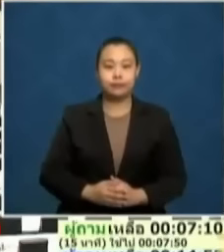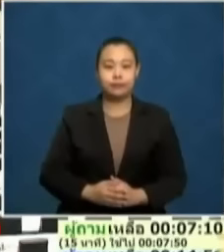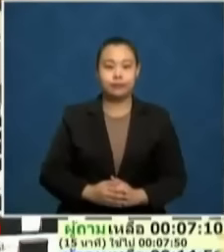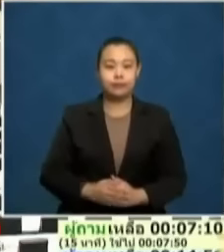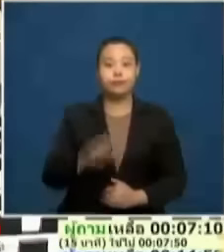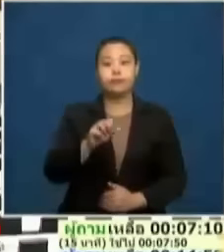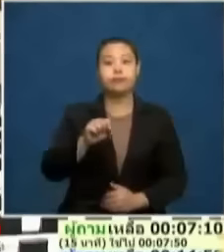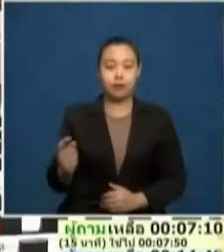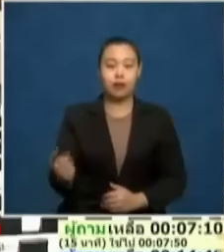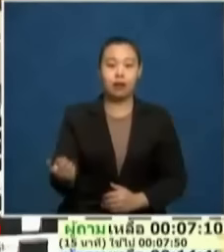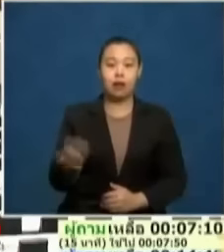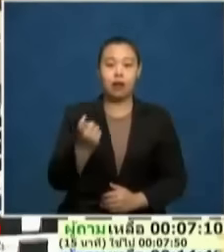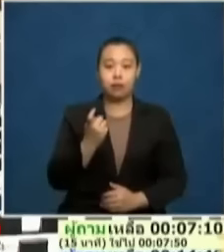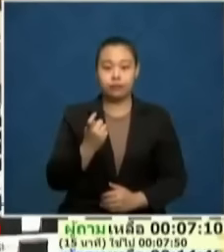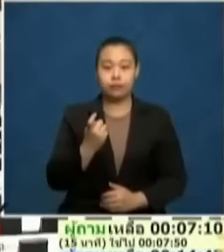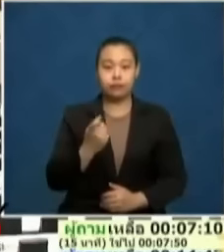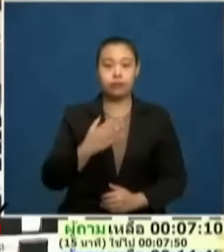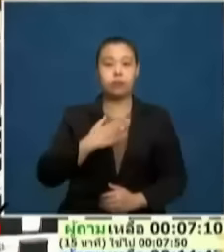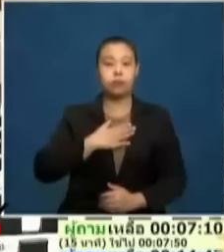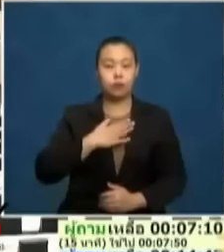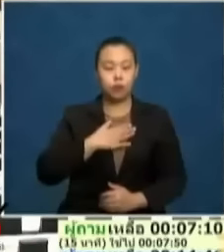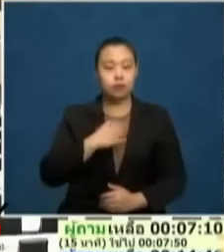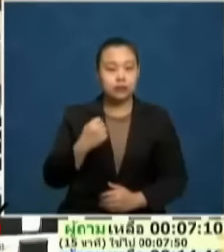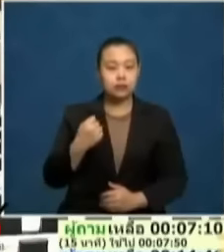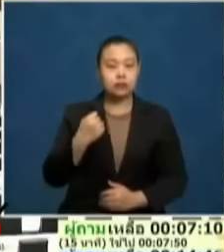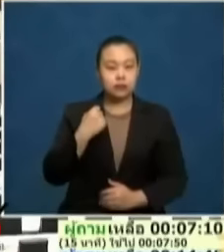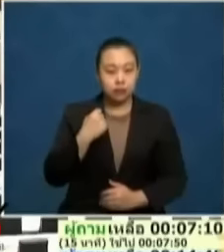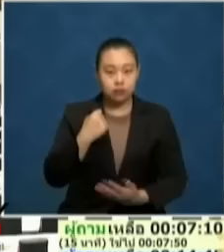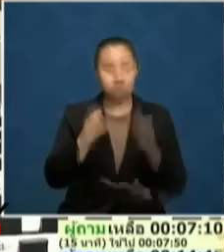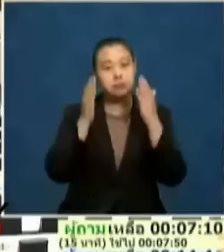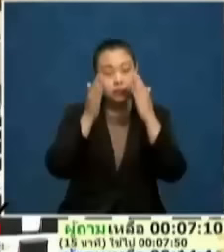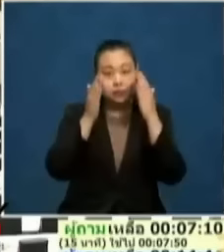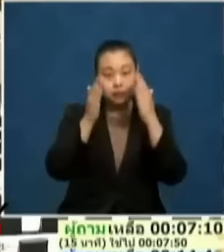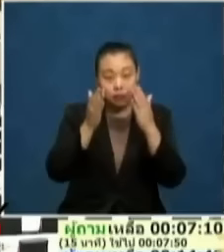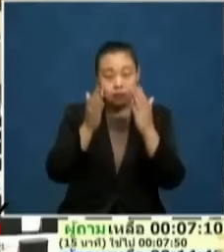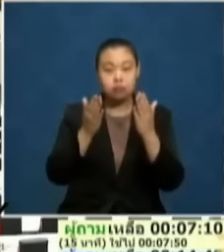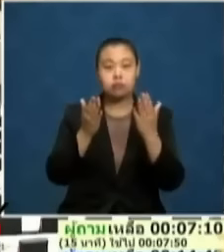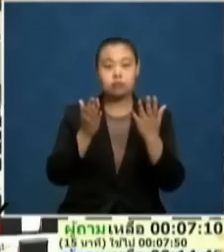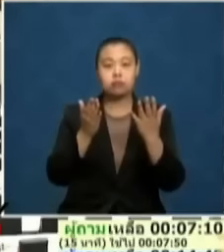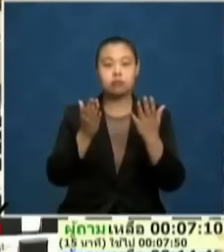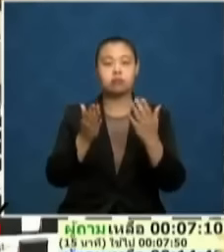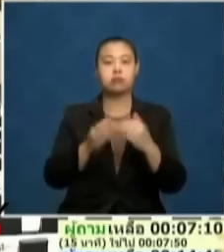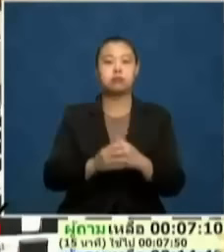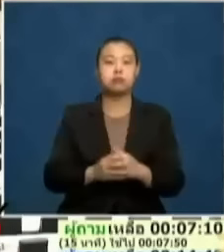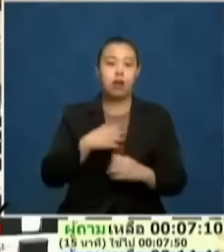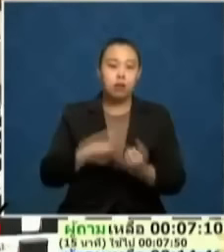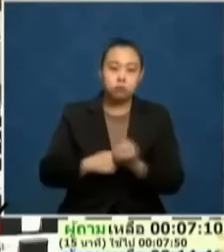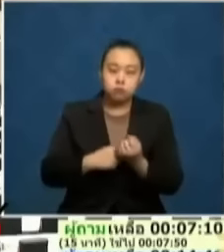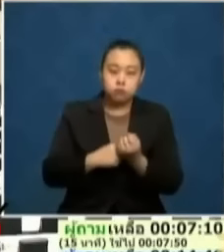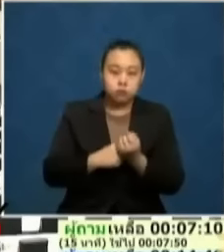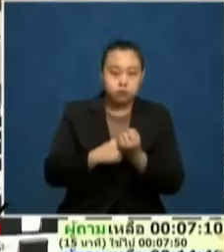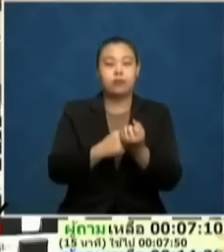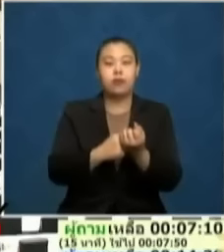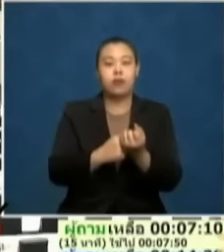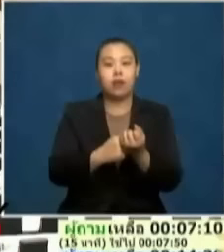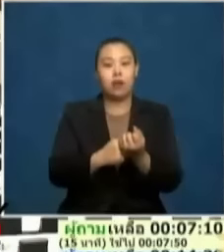ามีเจตนาจริงไหมเจตนาจริงอยากจะทำแล้วมีทางเลือกให้นายจ้างเพื่อจะช่วยนายจ้างด้วยจะเจรจากับแบ